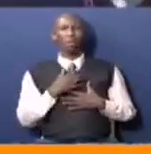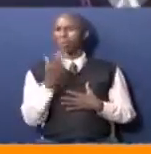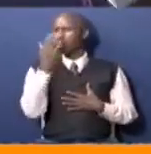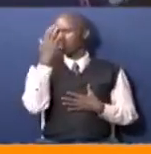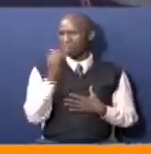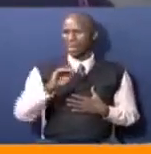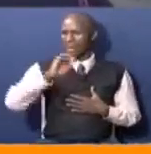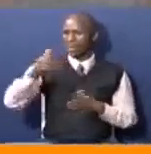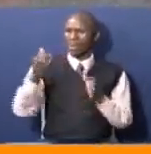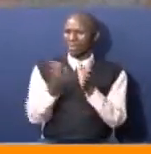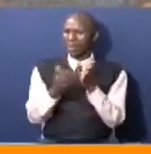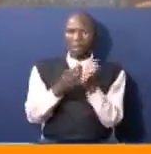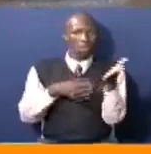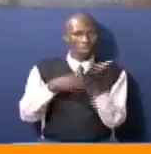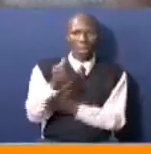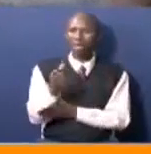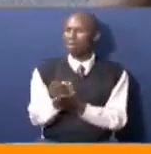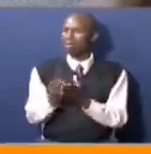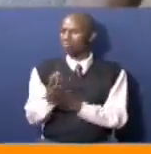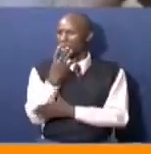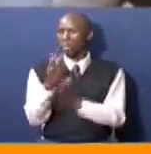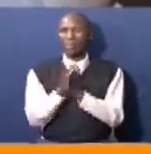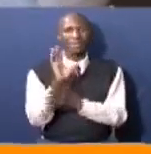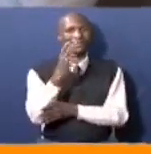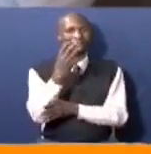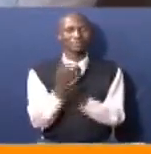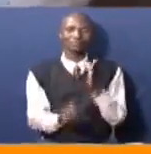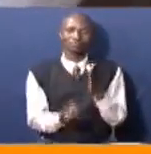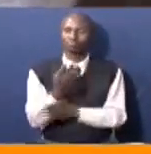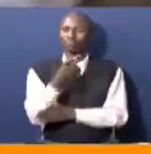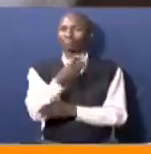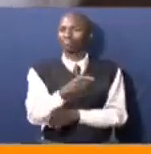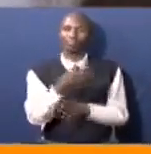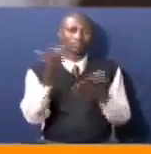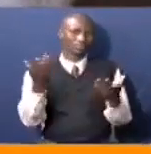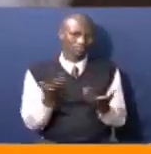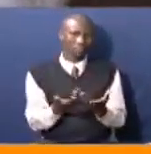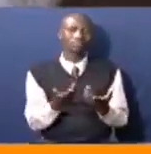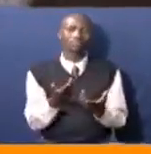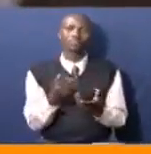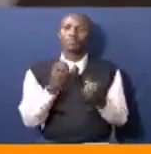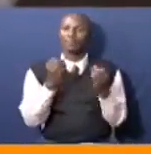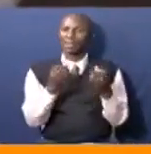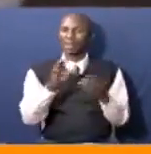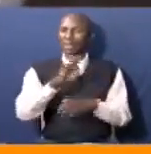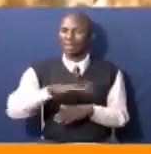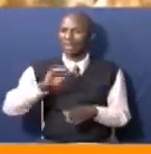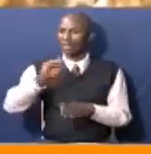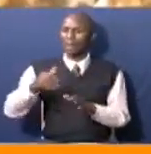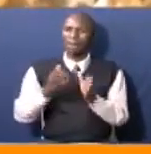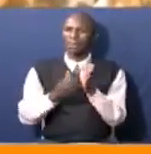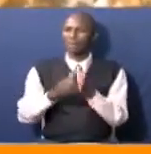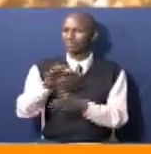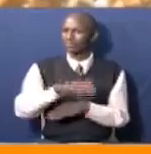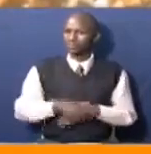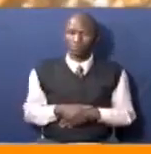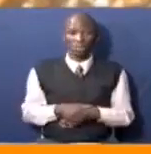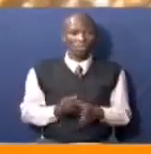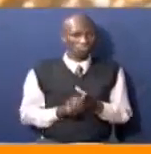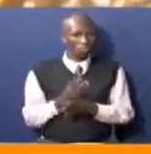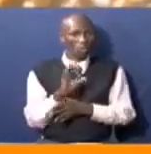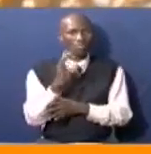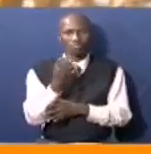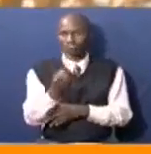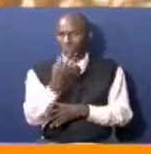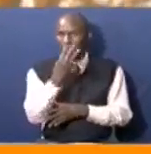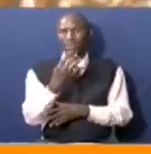tui Mathooasya ya Malaa na miti iyo ila ikuenda kuvanda Malaa ala mekundu kuingi kaunti ni ii. Masaku ni banda wa Malaa na ikatha